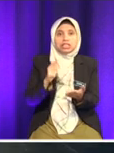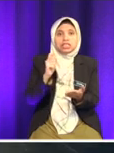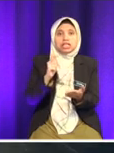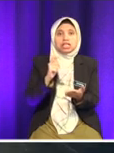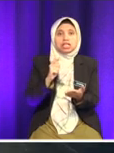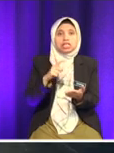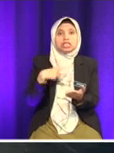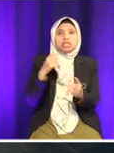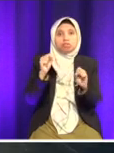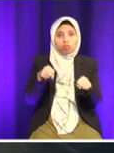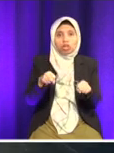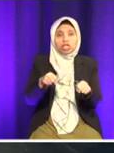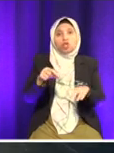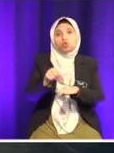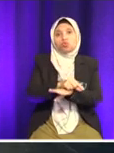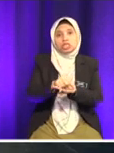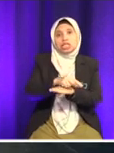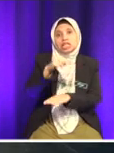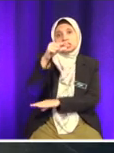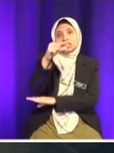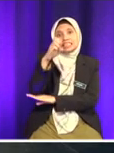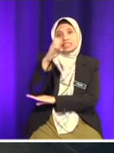memang kita beli guna Jojo